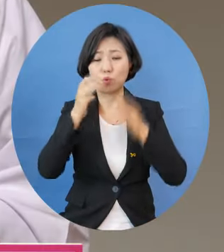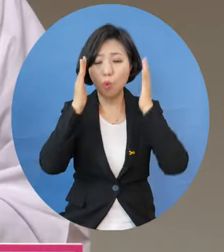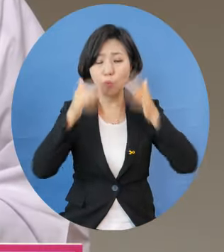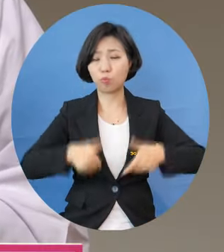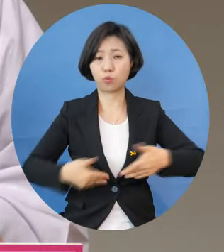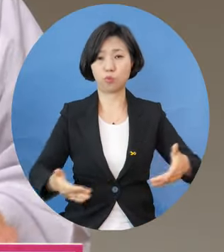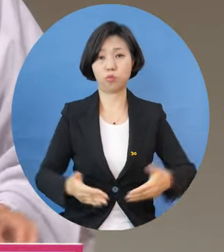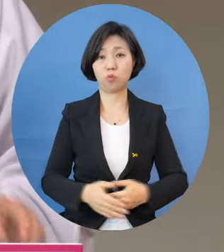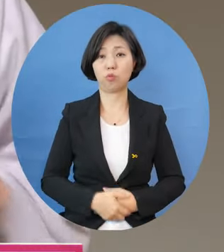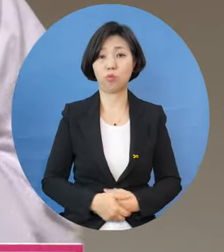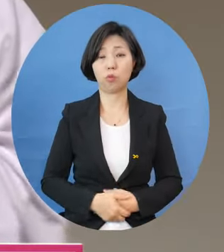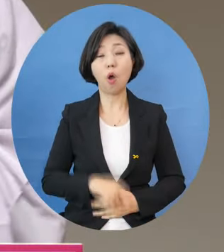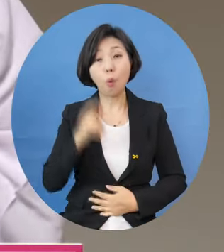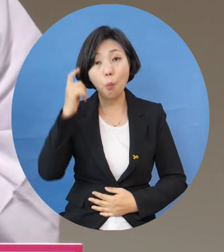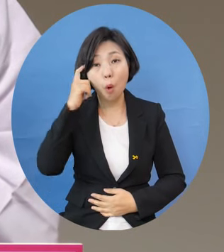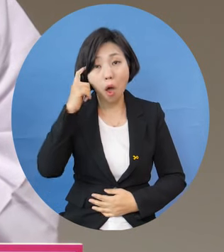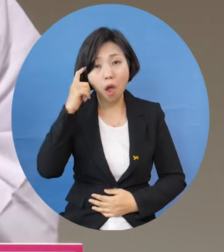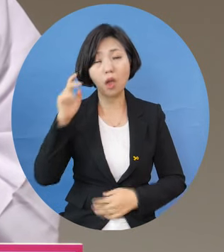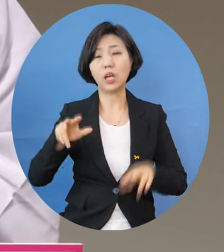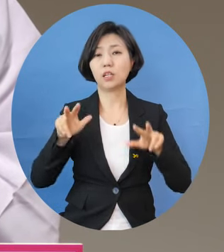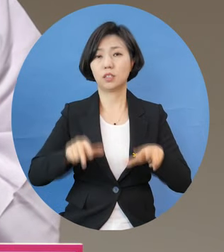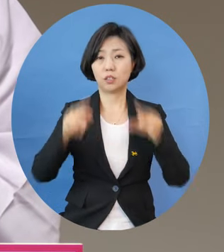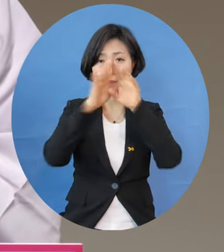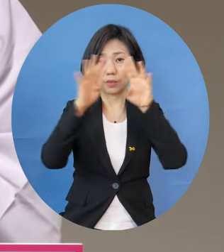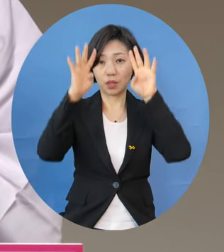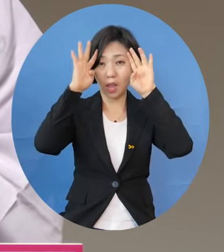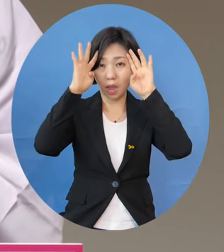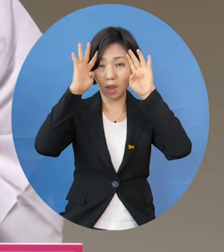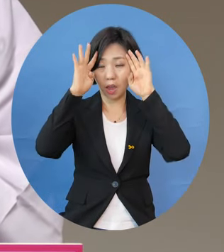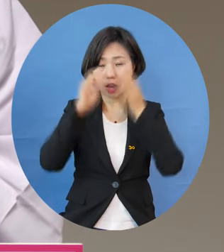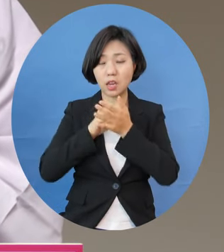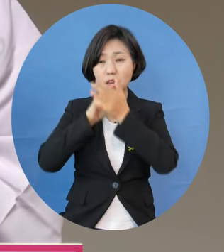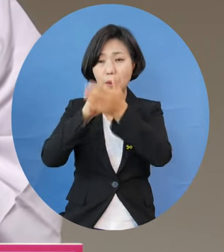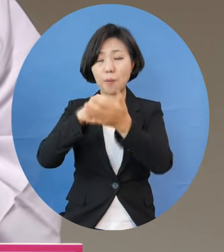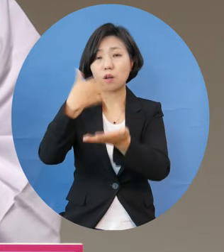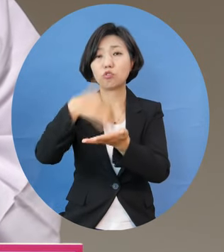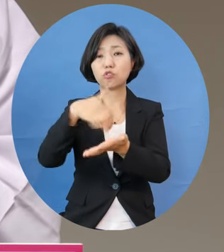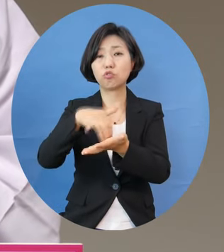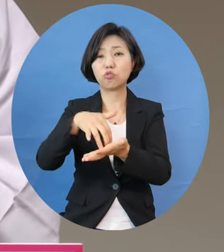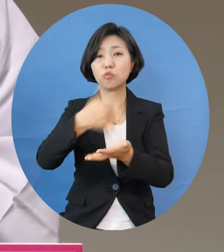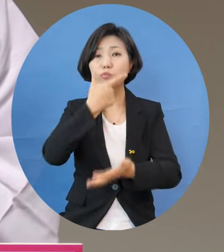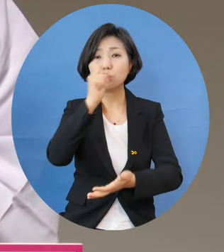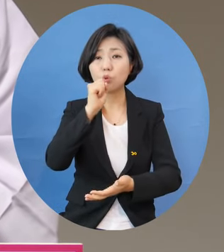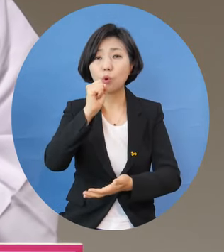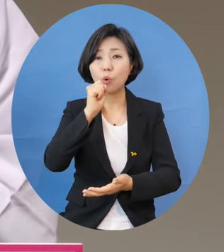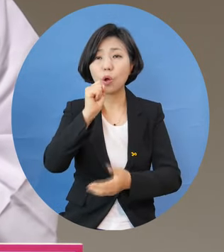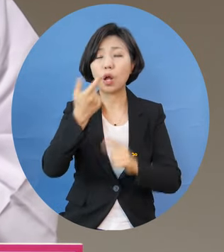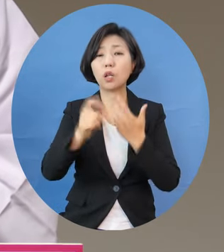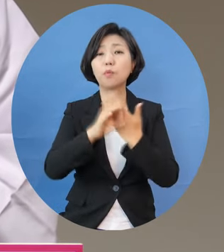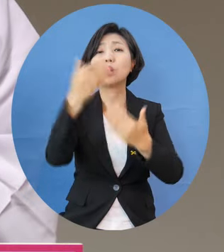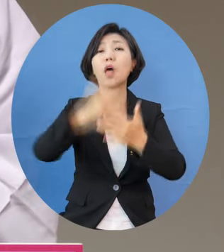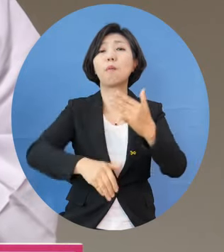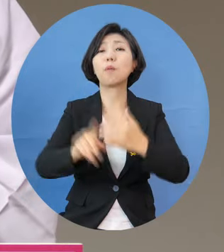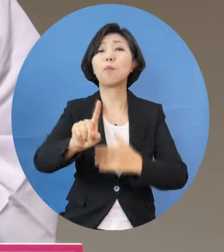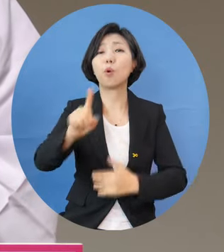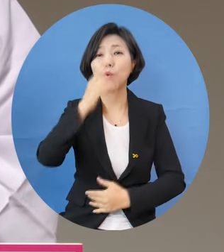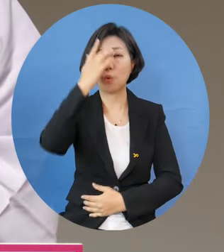아, 진짜요. 왜 그럴까? 지금 대학에 입학 정원이 부족해요? 남아요? 남아요.